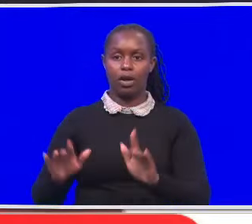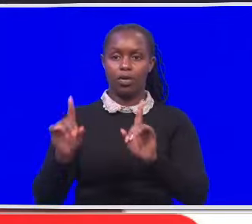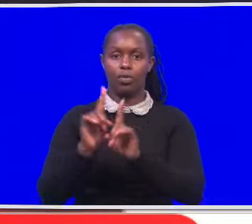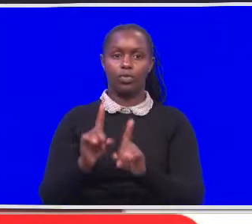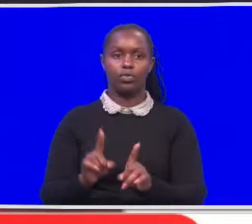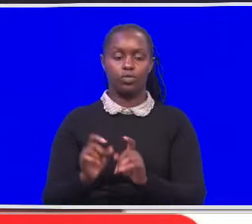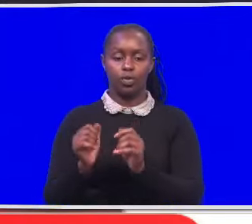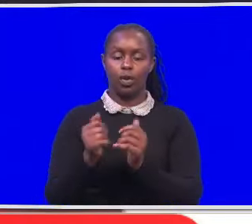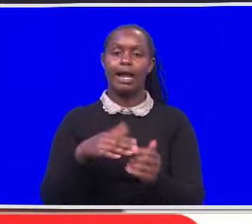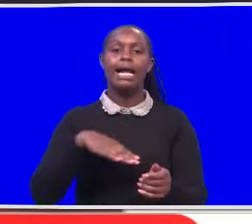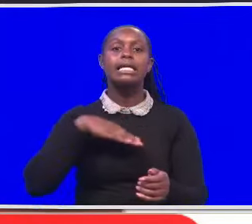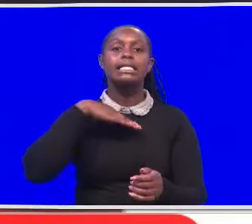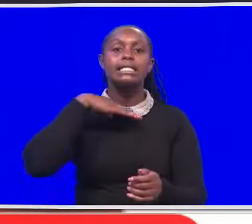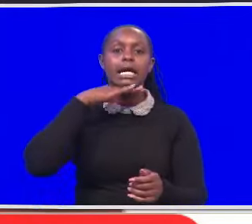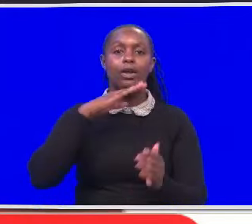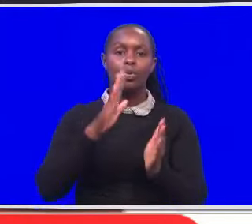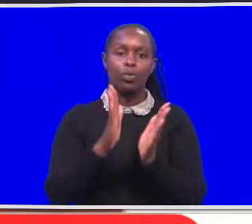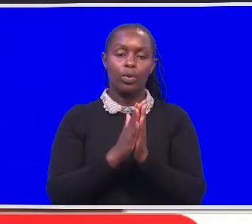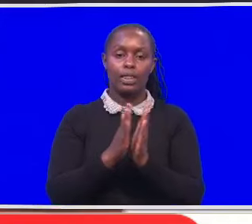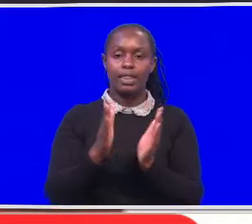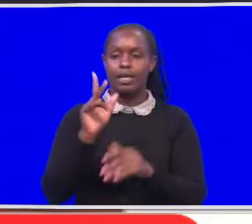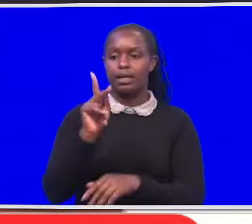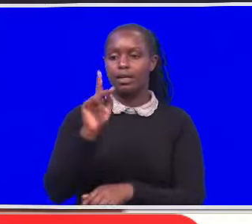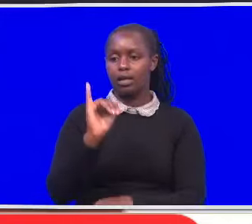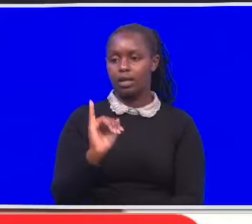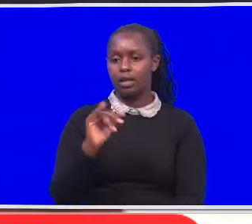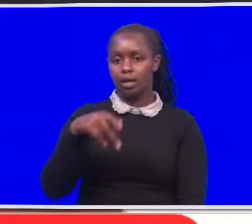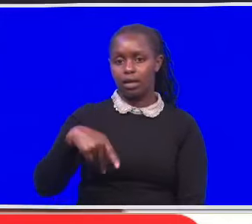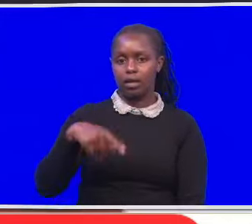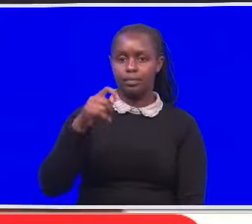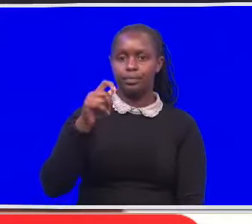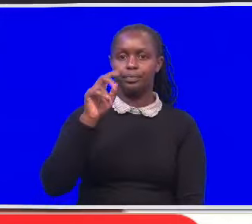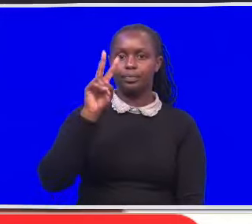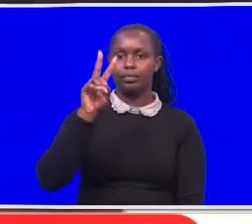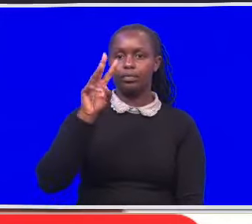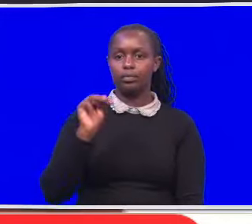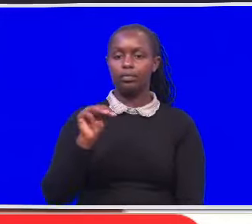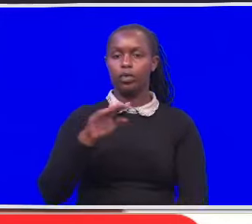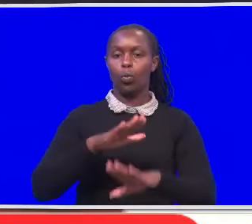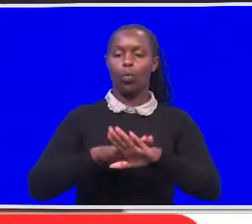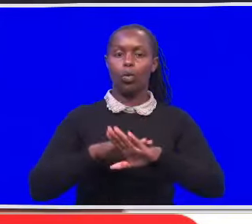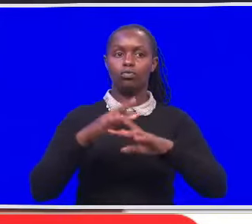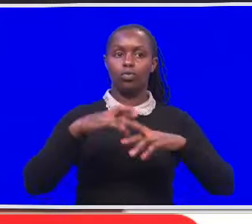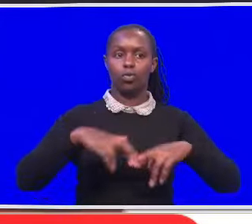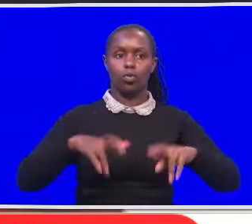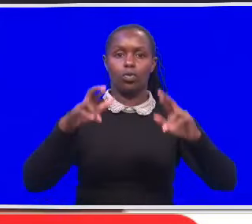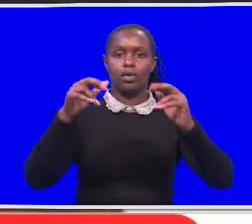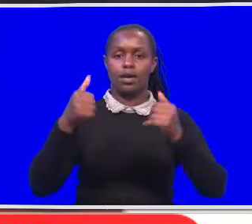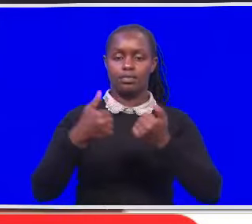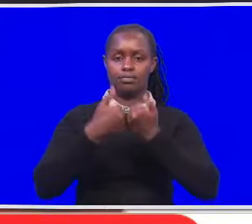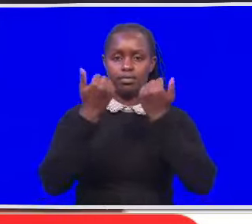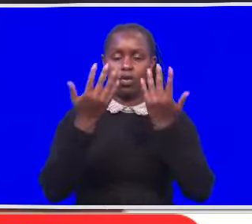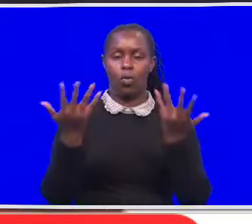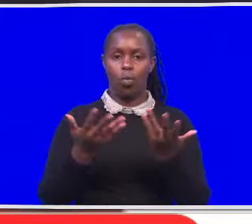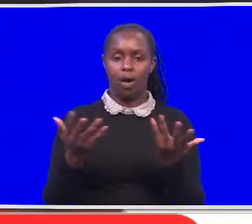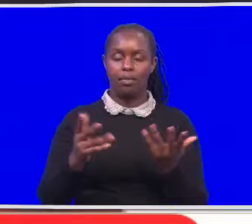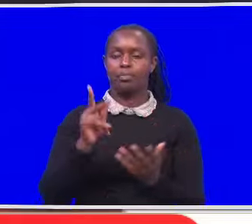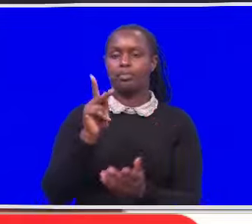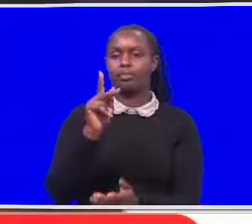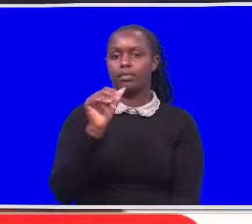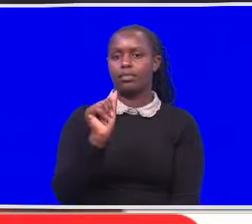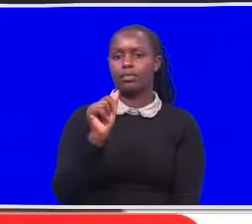na mwanariadha Kiptum walifariki dunia kwenye ajali mbaya ya barabarani kwenye barabara ya Eldoret